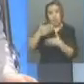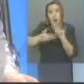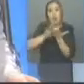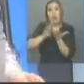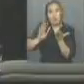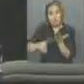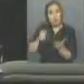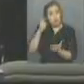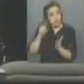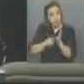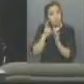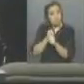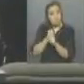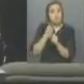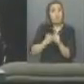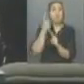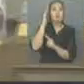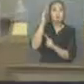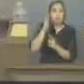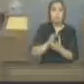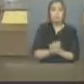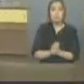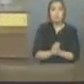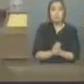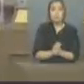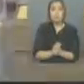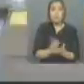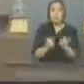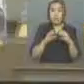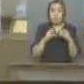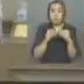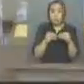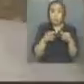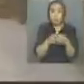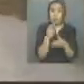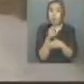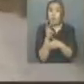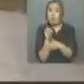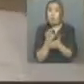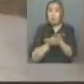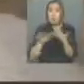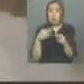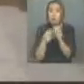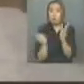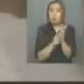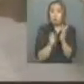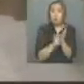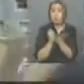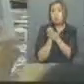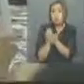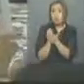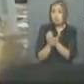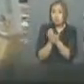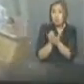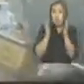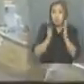ได้ในเดือนหน้าหลังจากที่ประชุมคณะรัฐมนตรีเห็นชอบอนุมัติมาตรการช่วยเหลือตามโครงการศักยภ